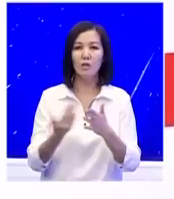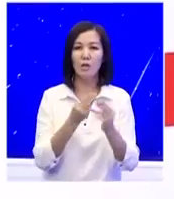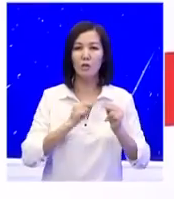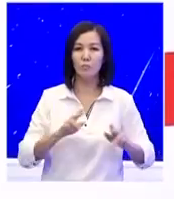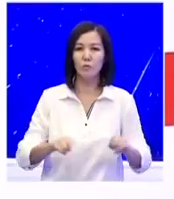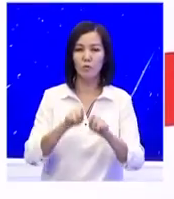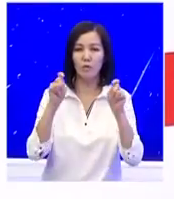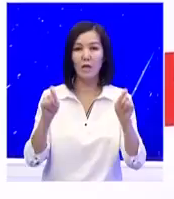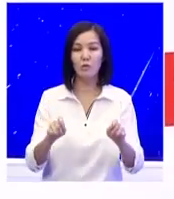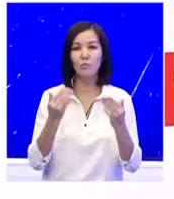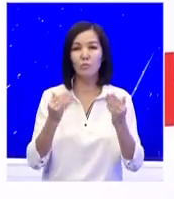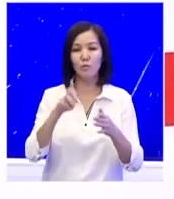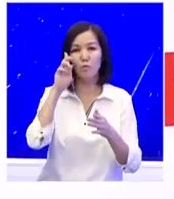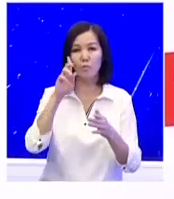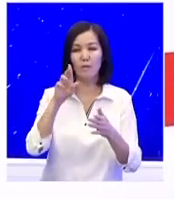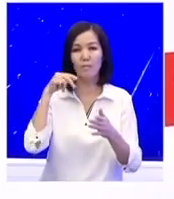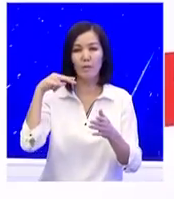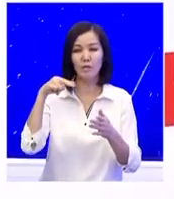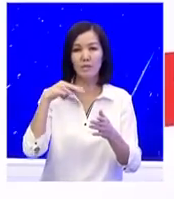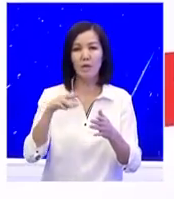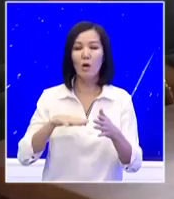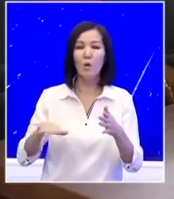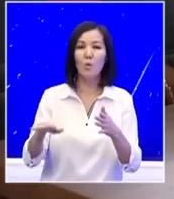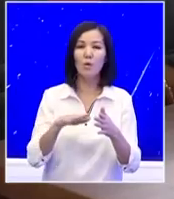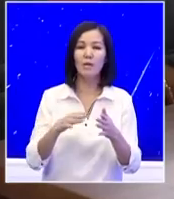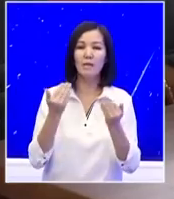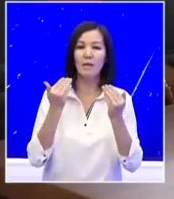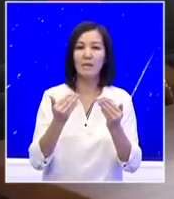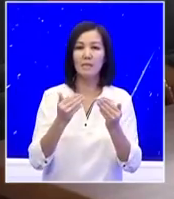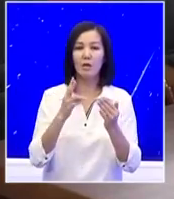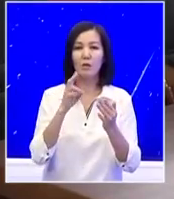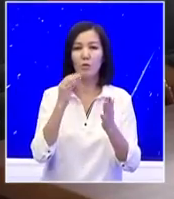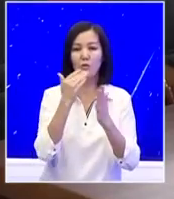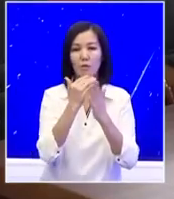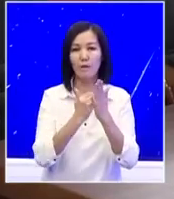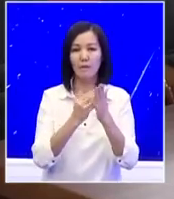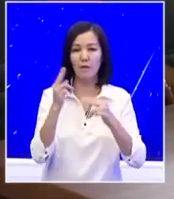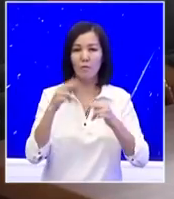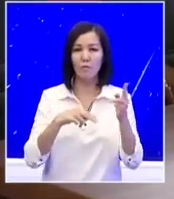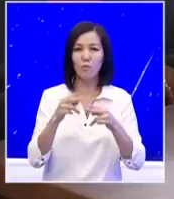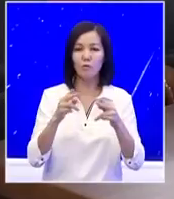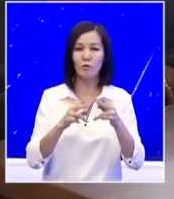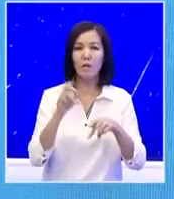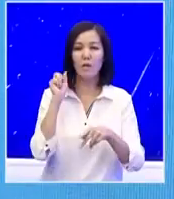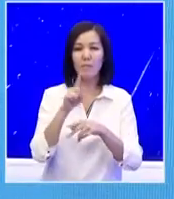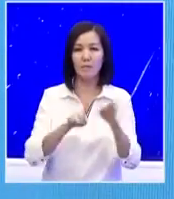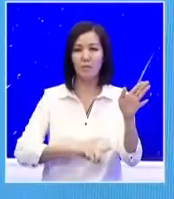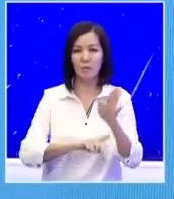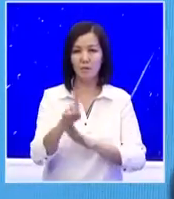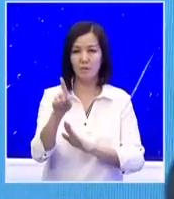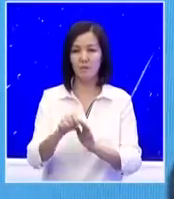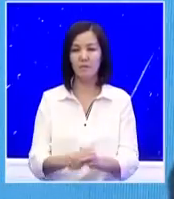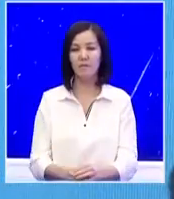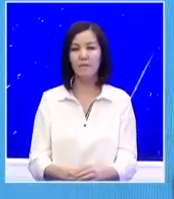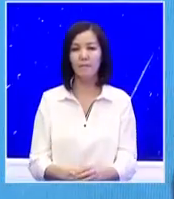орындарын құру. Осылай деген үкімет басшысы өңірлерге нұрлы жер бағдарламасы аясында құрылыс жұмыстарын уақытылы бастауды тапсырды. Бірінші,